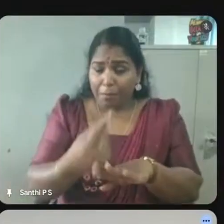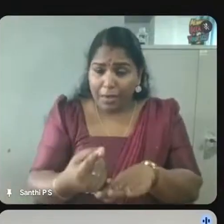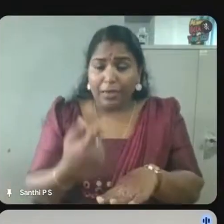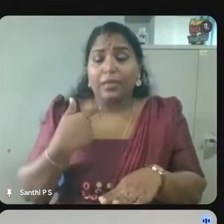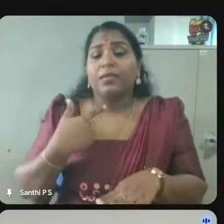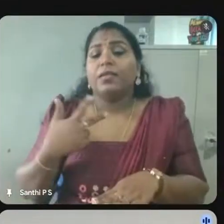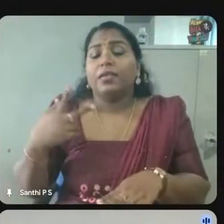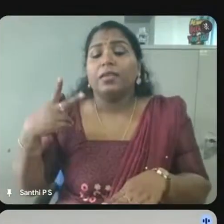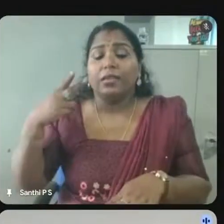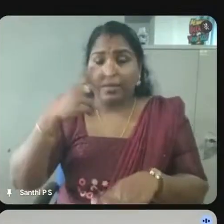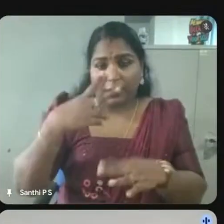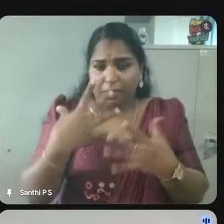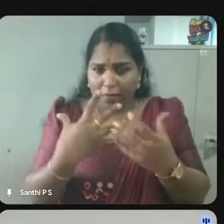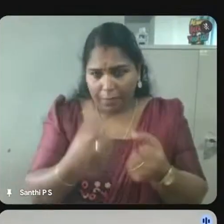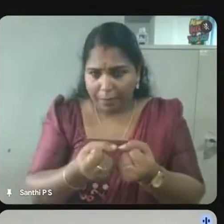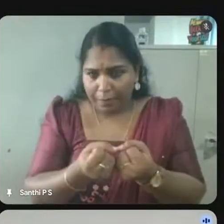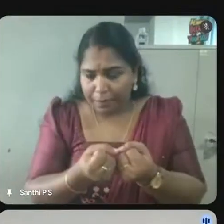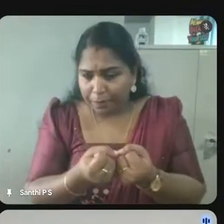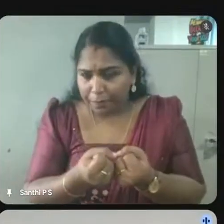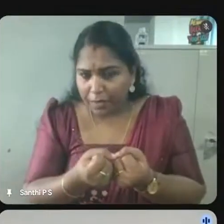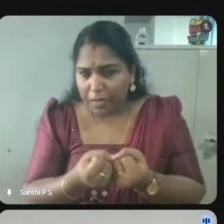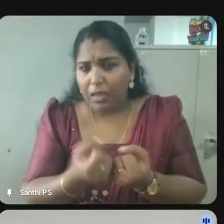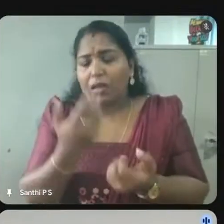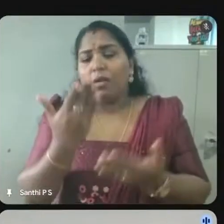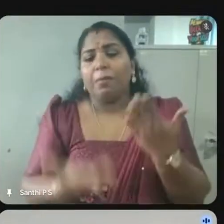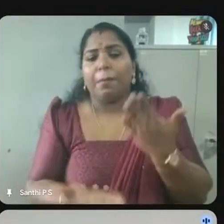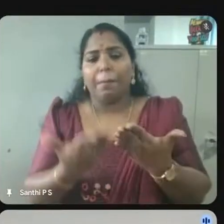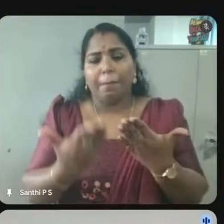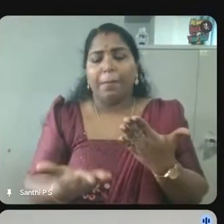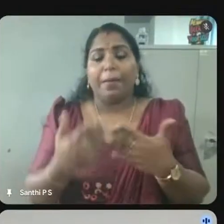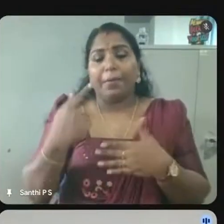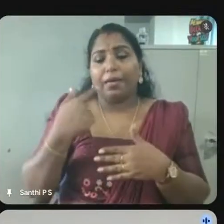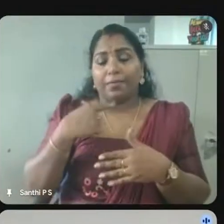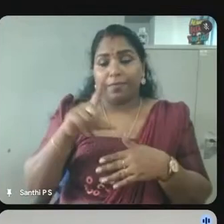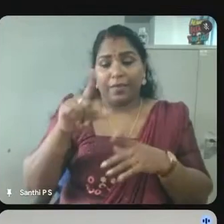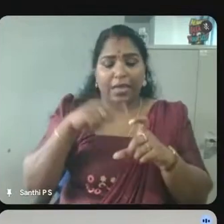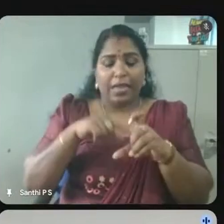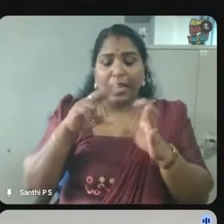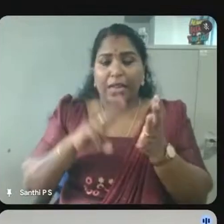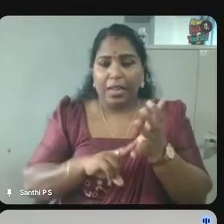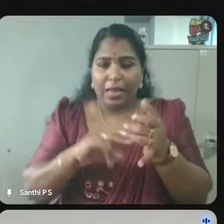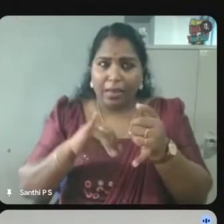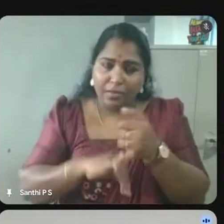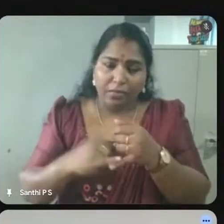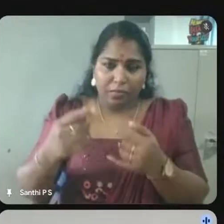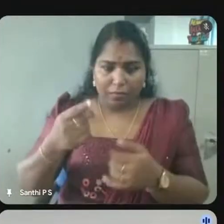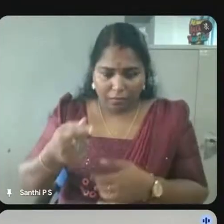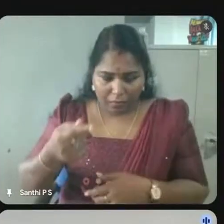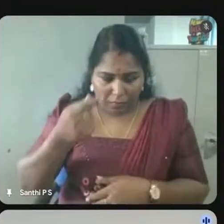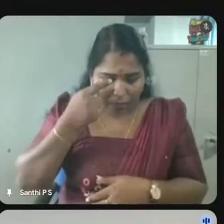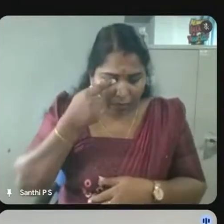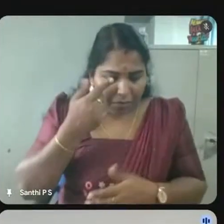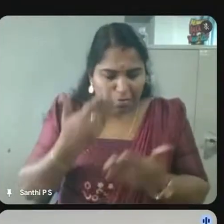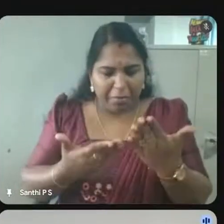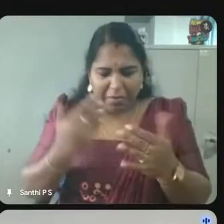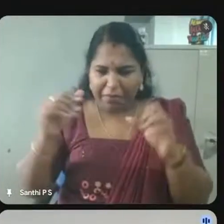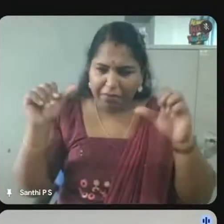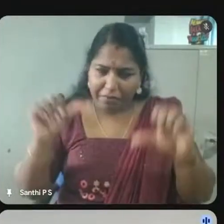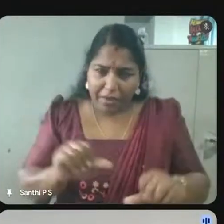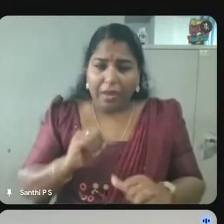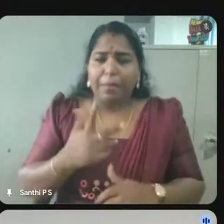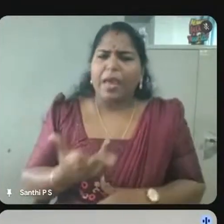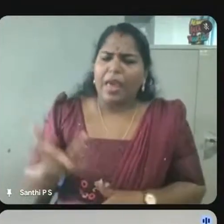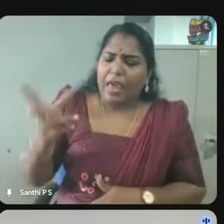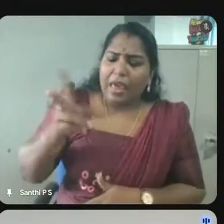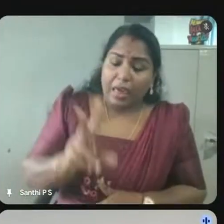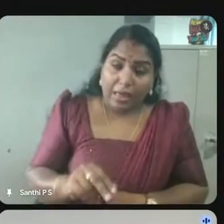പറഞ്ഞതില് ഒരു കാര്യം എന്ന് പറയുന്നത് ചിലപ്പോ നമുക്ക് ആദ്യം നമ്മൾ ചെയ്യുമ്പോൾ ലെൻസ് വെക്കാൻ പറ്റാത്തൊരു അവസ്ഥയുണ്ടാവാം. അങ്ങനെ വരുമ്പോൾ നമ്മൾ രണ്ടാമതൊരു